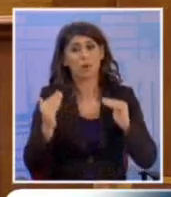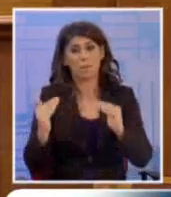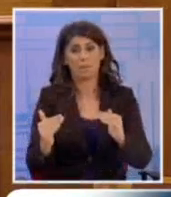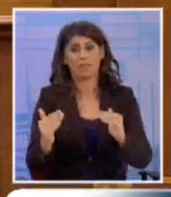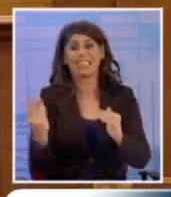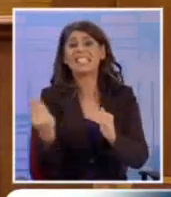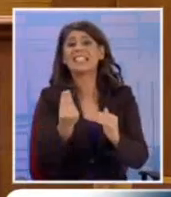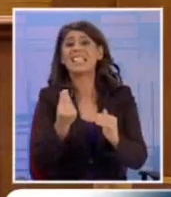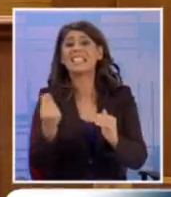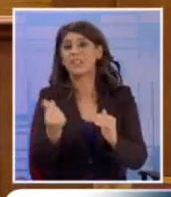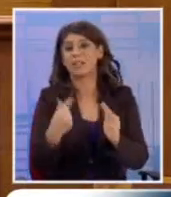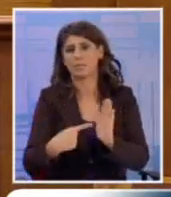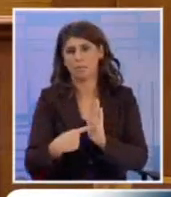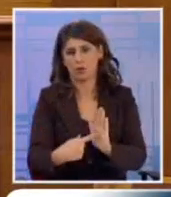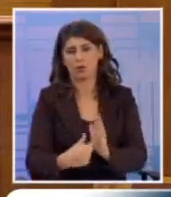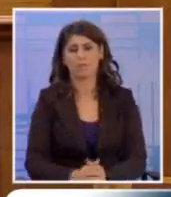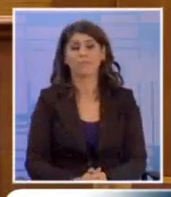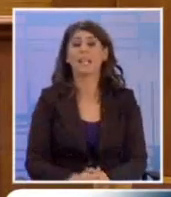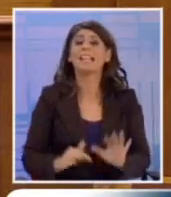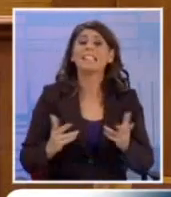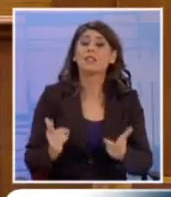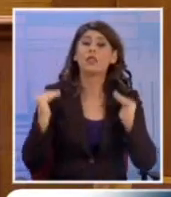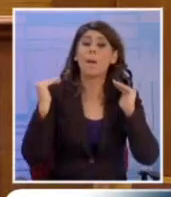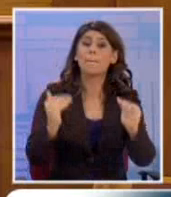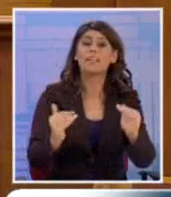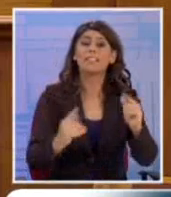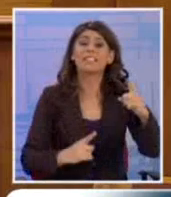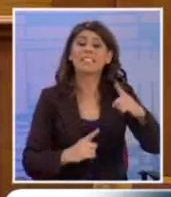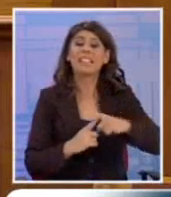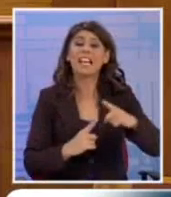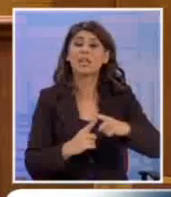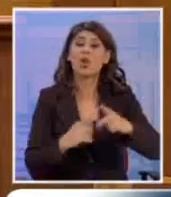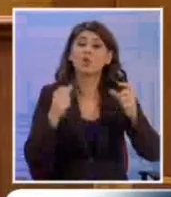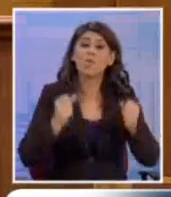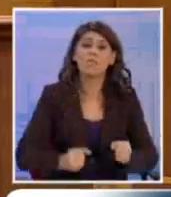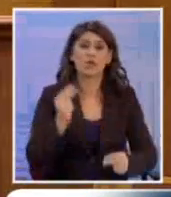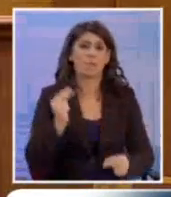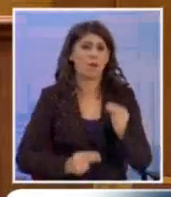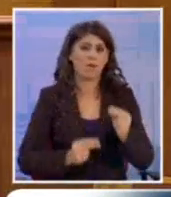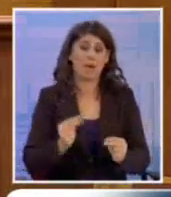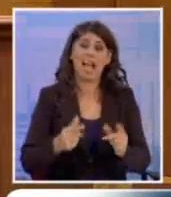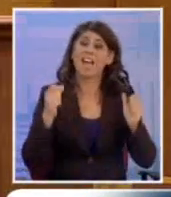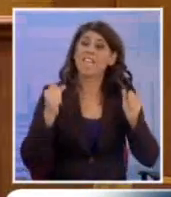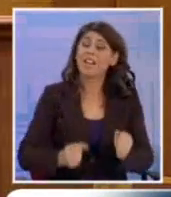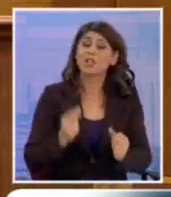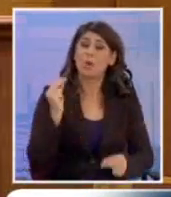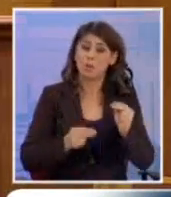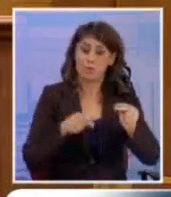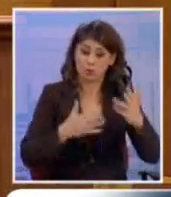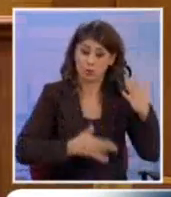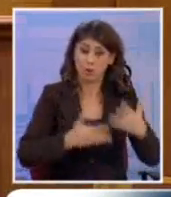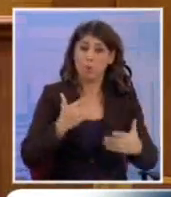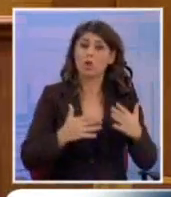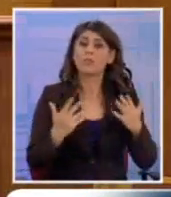της αισθητικής παρουσίασης. Ποιο είναι το επίπεδο και το τεχνικό, το βασικό σας πρόβλημα? Το βασικό σας πρόβλημα